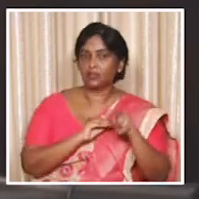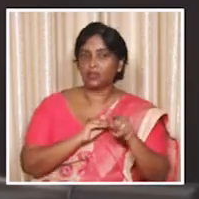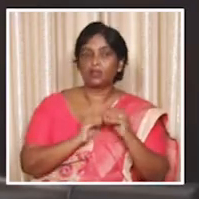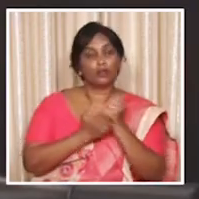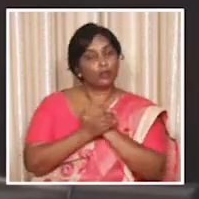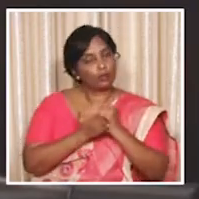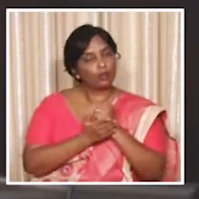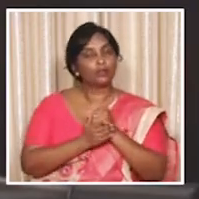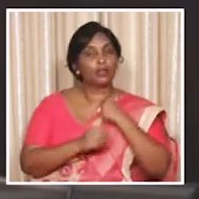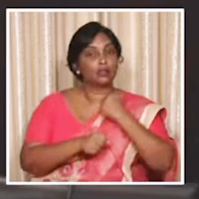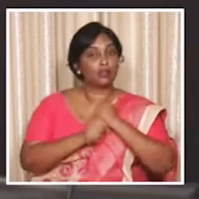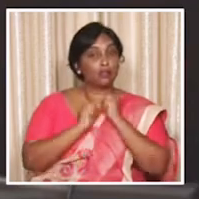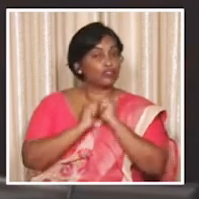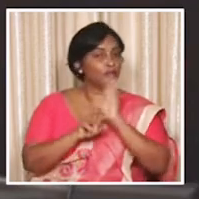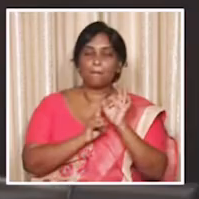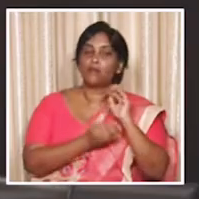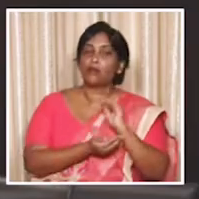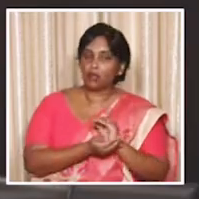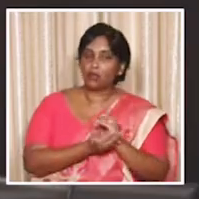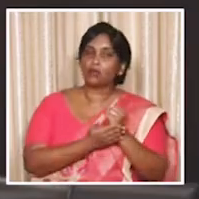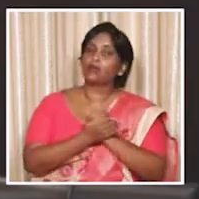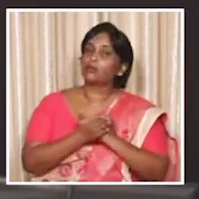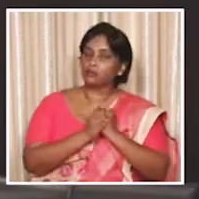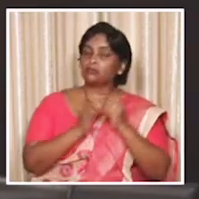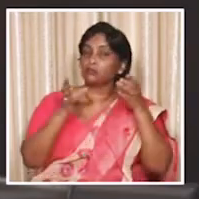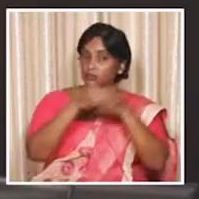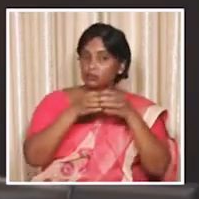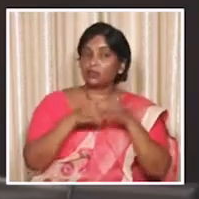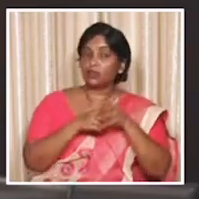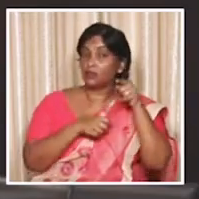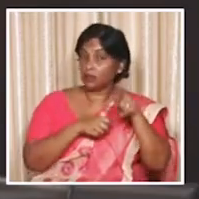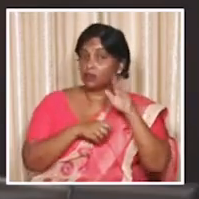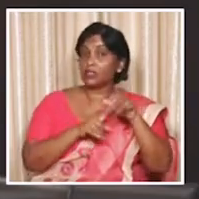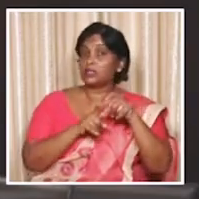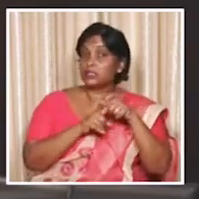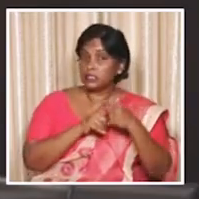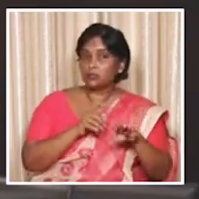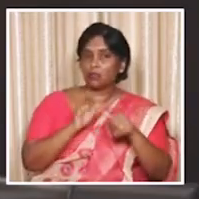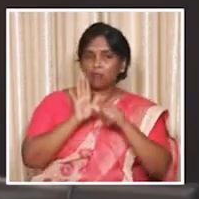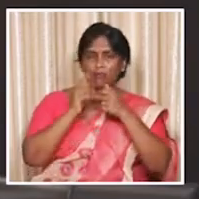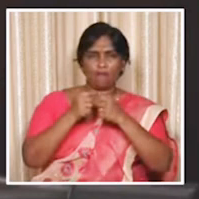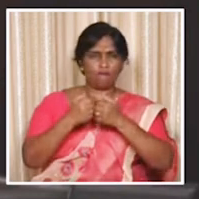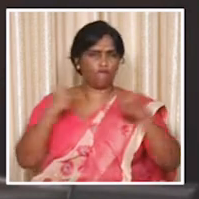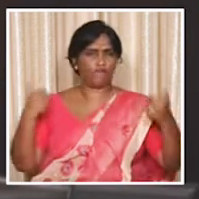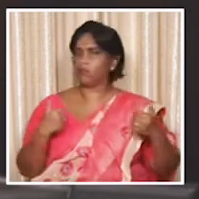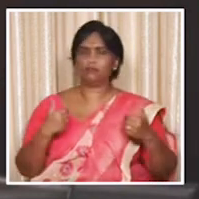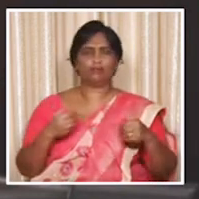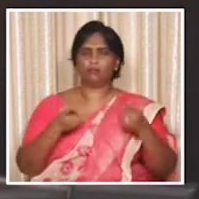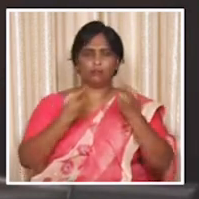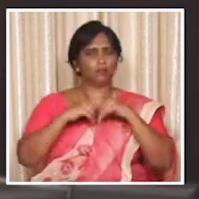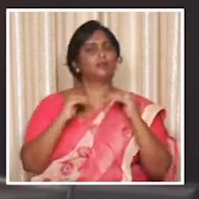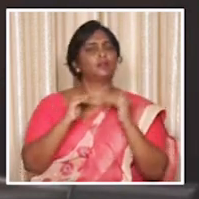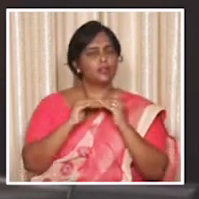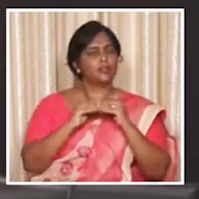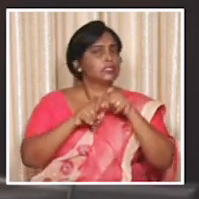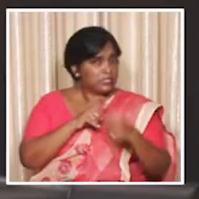සියලුම රටේ රාජ්‍ය සේවය විතර නෙවෙයි පුද්ගලික අංශයේ සියලුම අංශවලදී ඒ අයට වෙනස්කමකින් තොරව සැලකීම සඳහා, ඒ